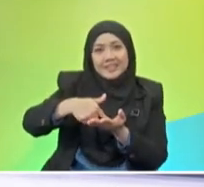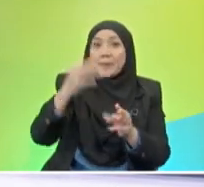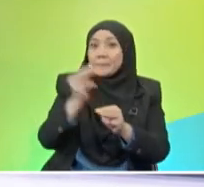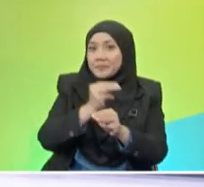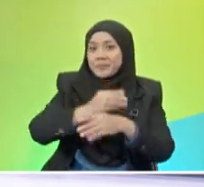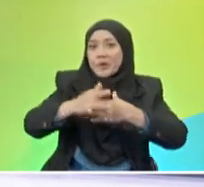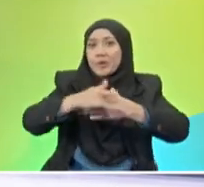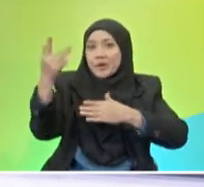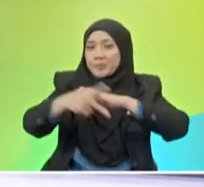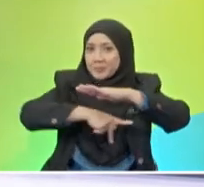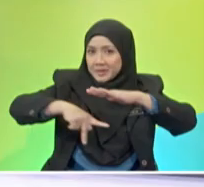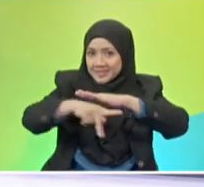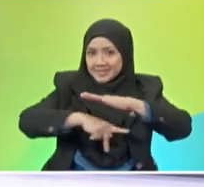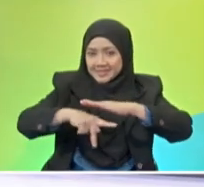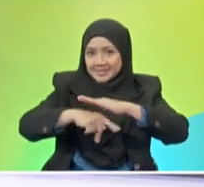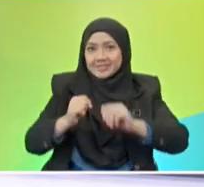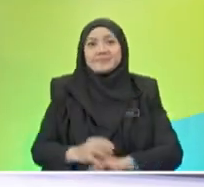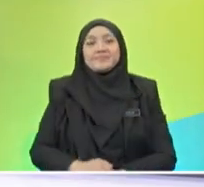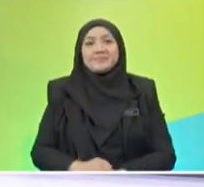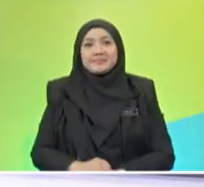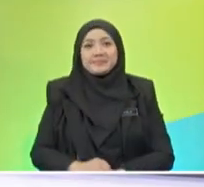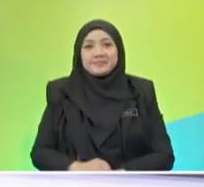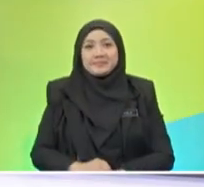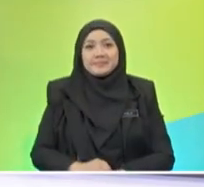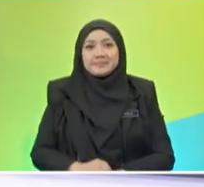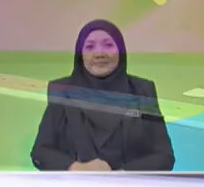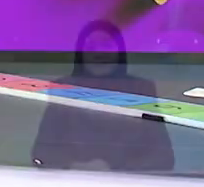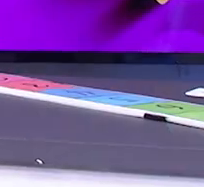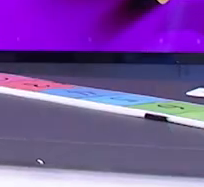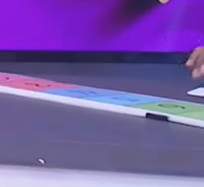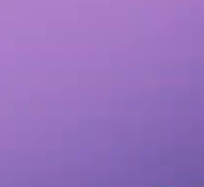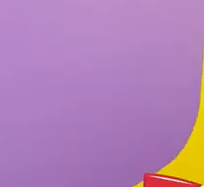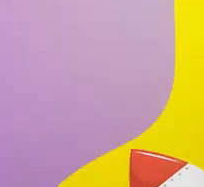Matematik Awal Prasekolah Didik TV KPM.